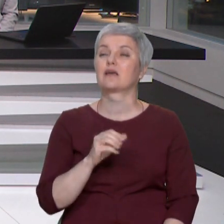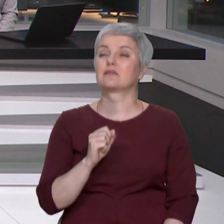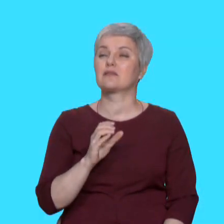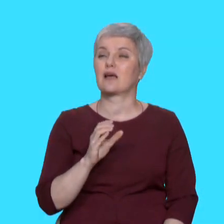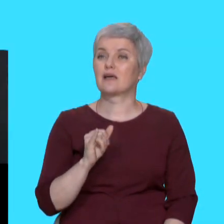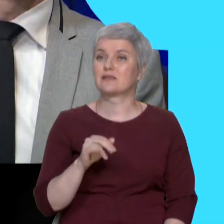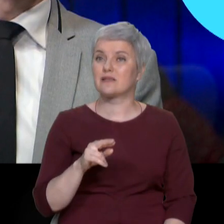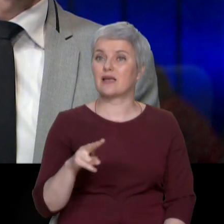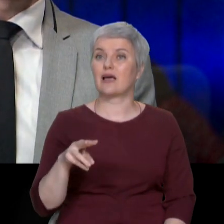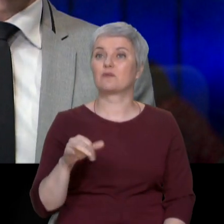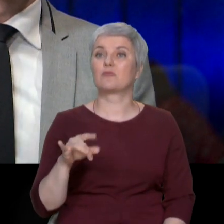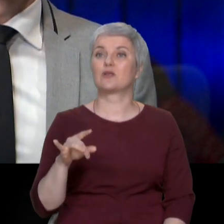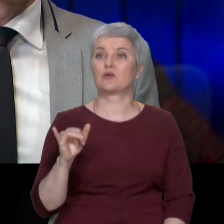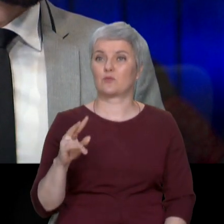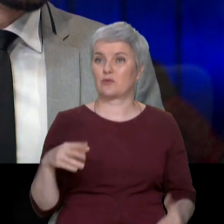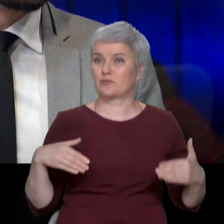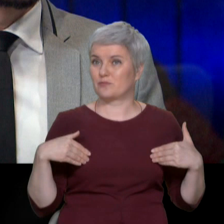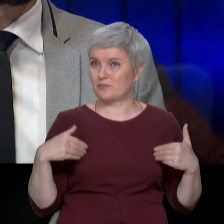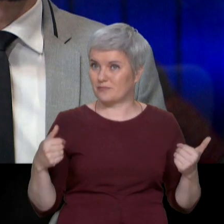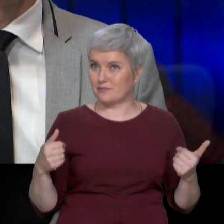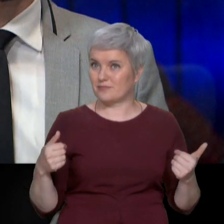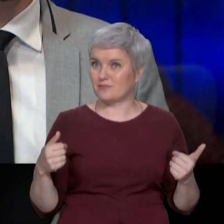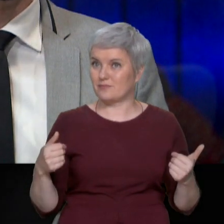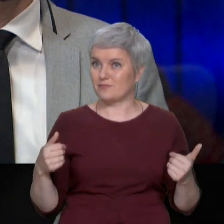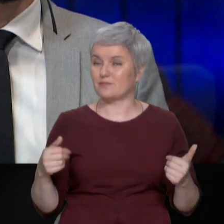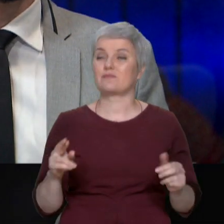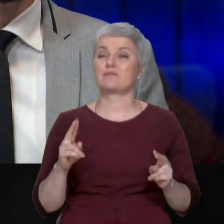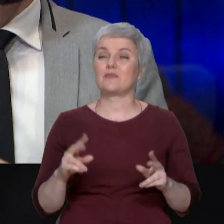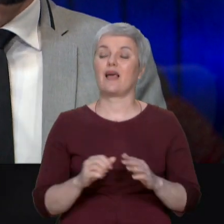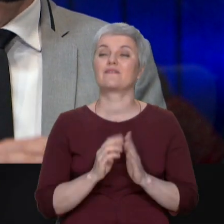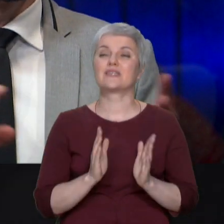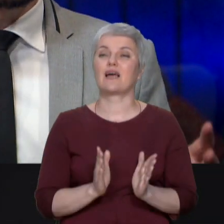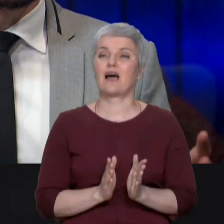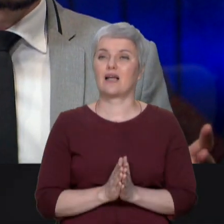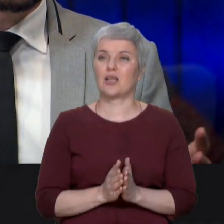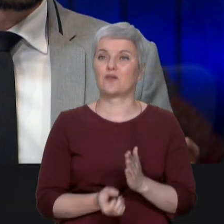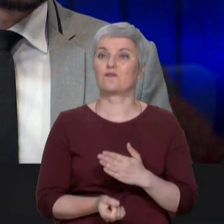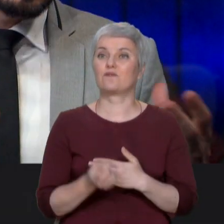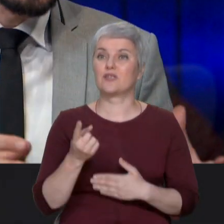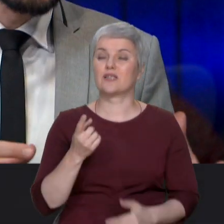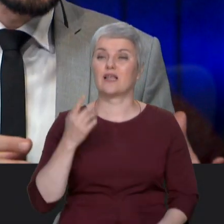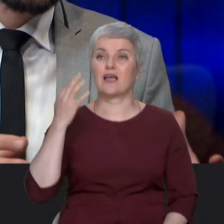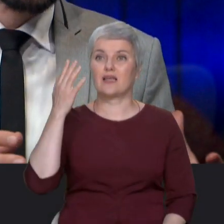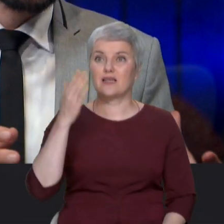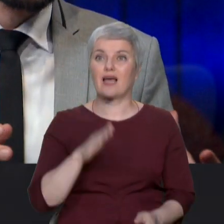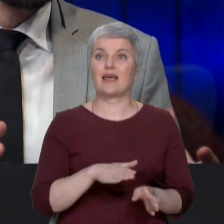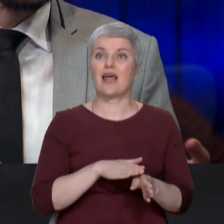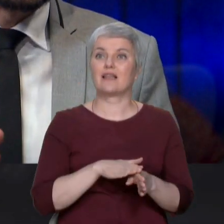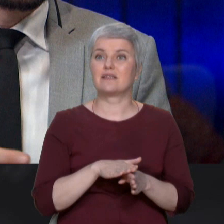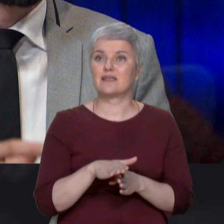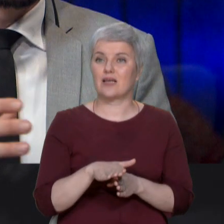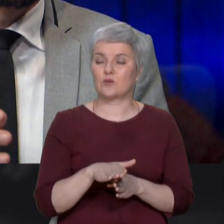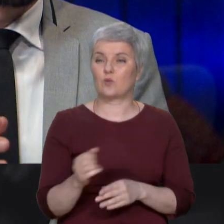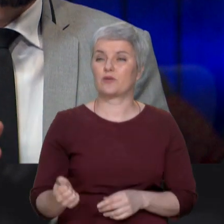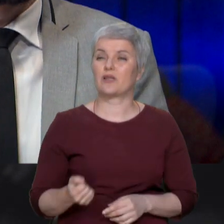вам. Скажіть, будь ласка, як взагалі, от знаєте, виникла ідея із реалізацією, ну,